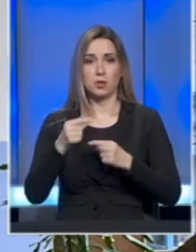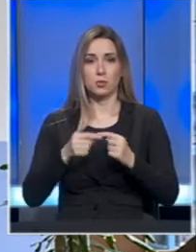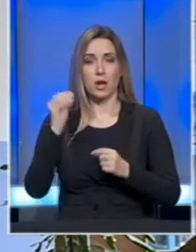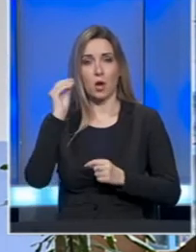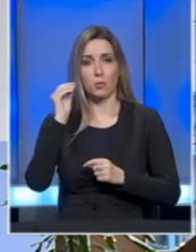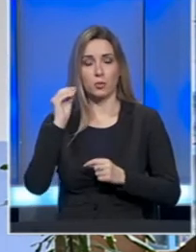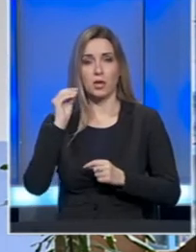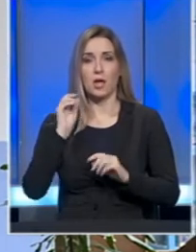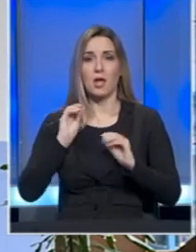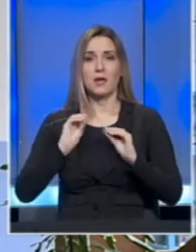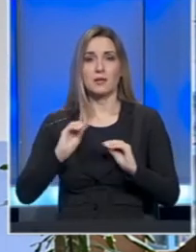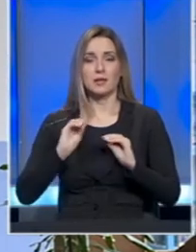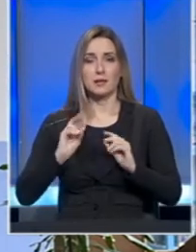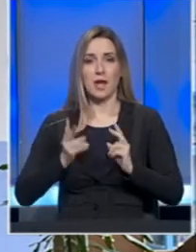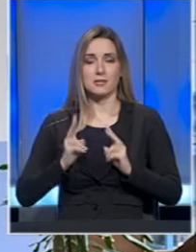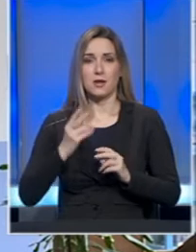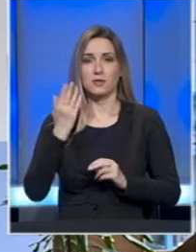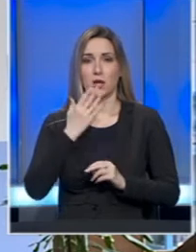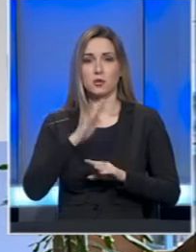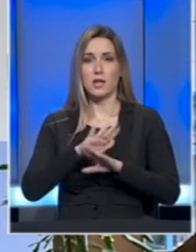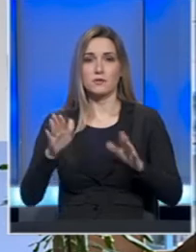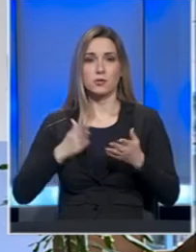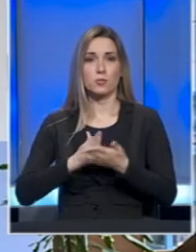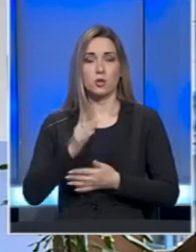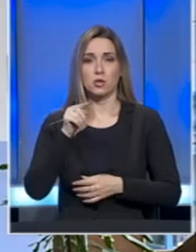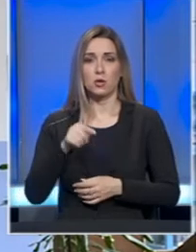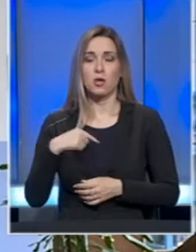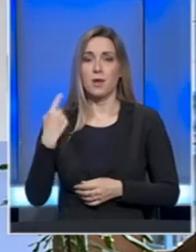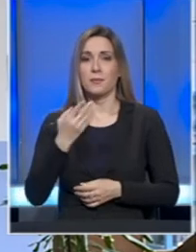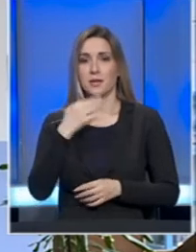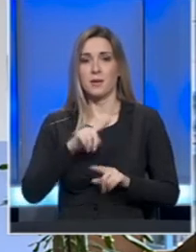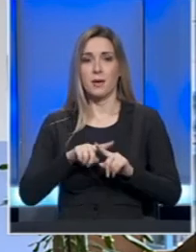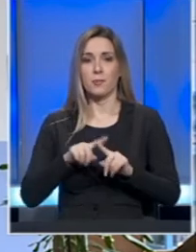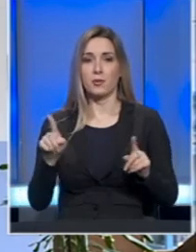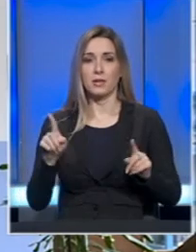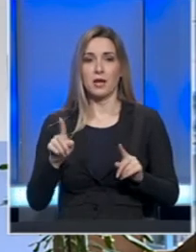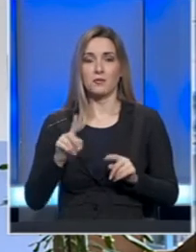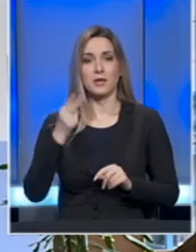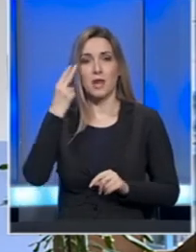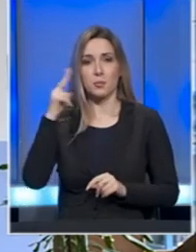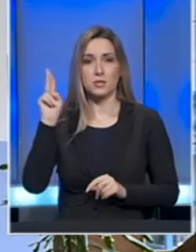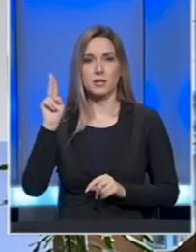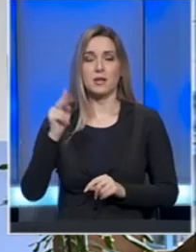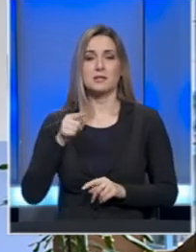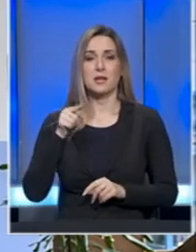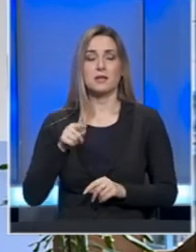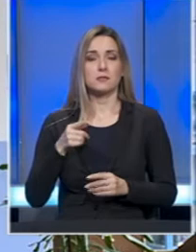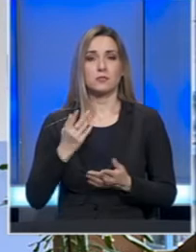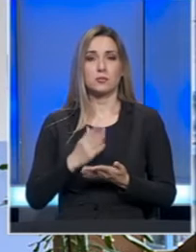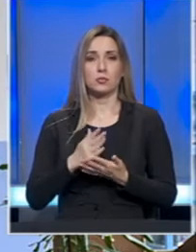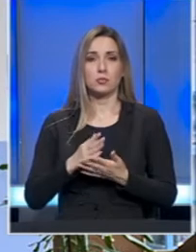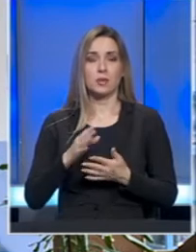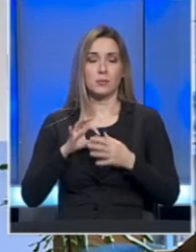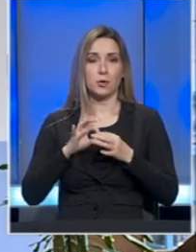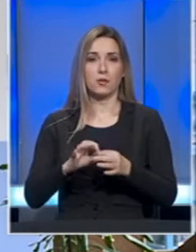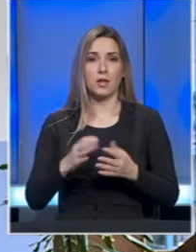obuke nastavnika, škola, svi su prošli kroz to, tako da mi nemamo nikakvih nepoznanica za dogodne kad se to bude zvanično